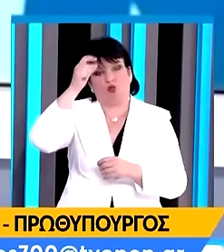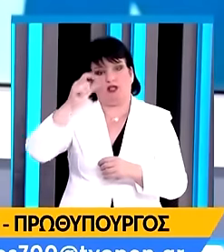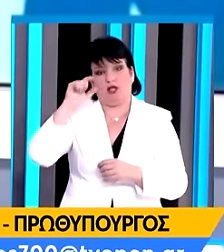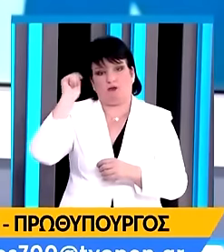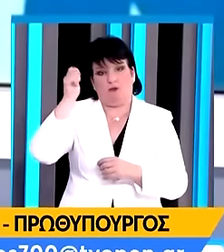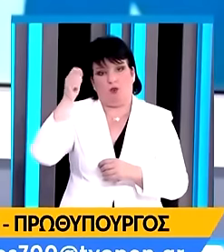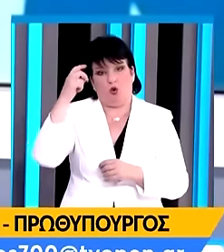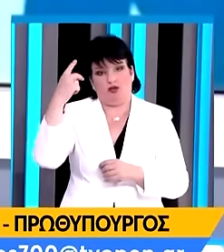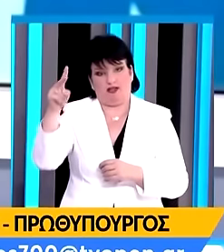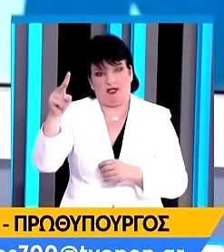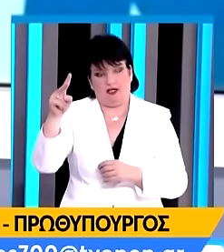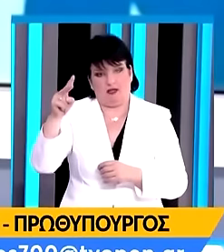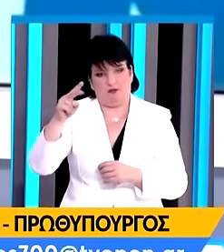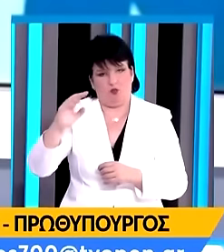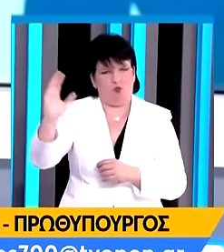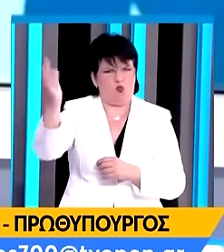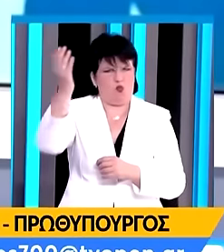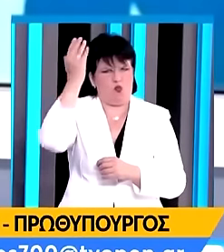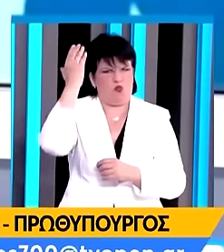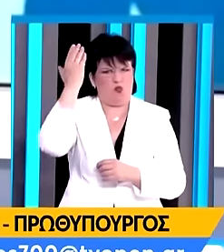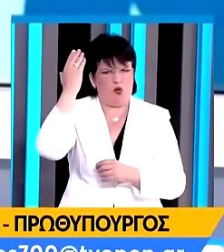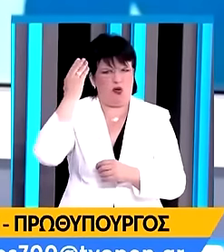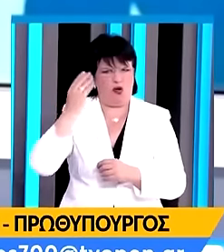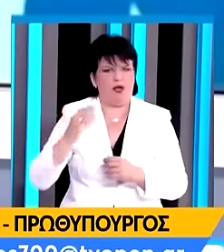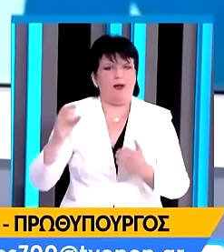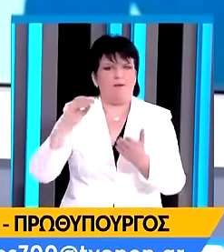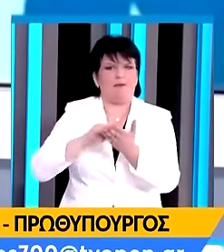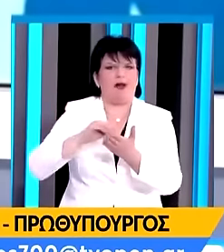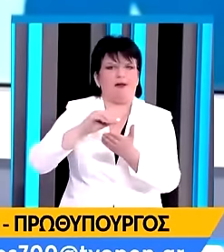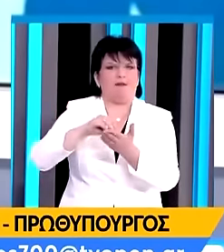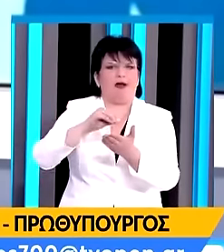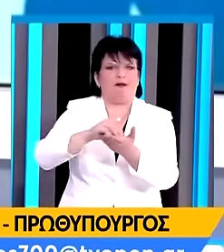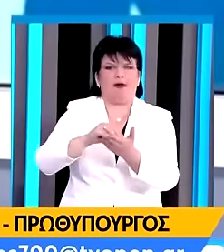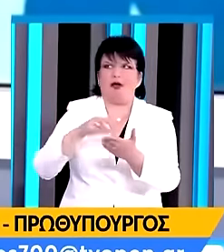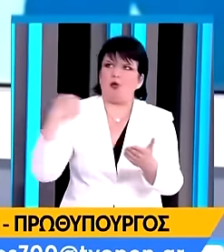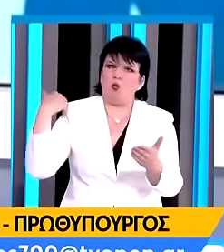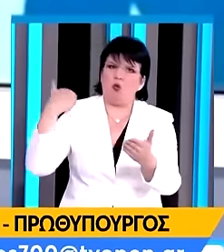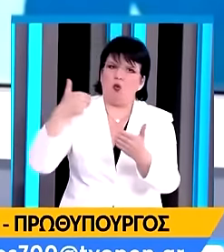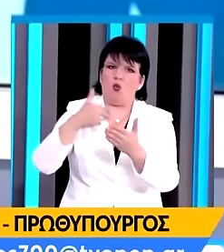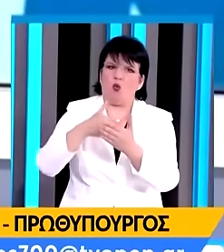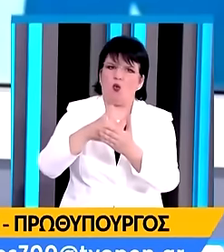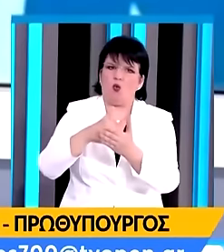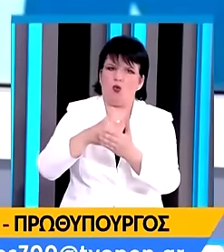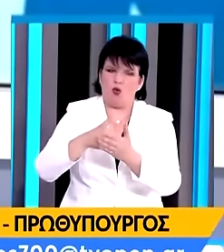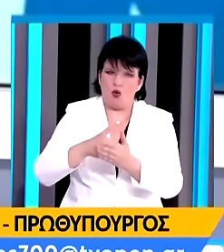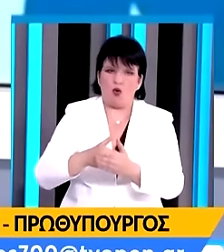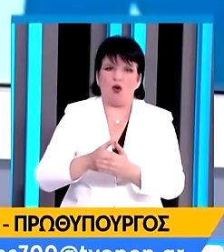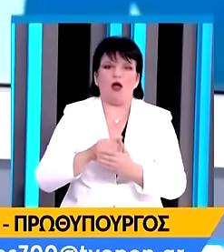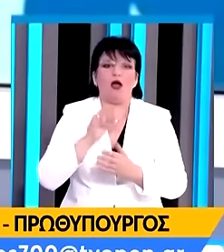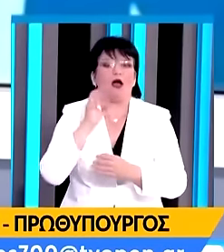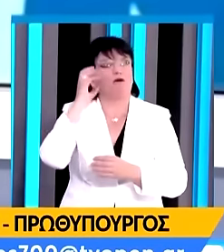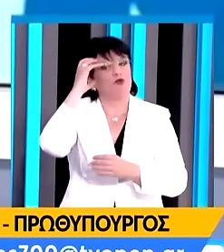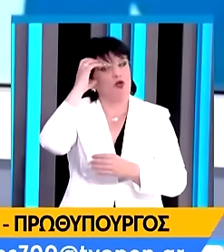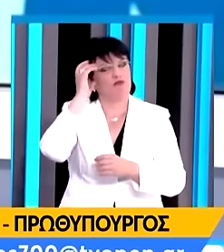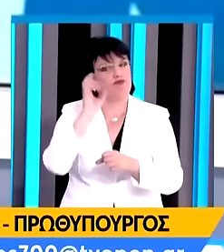οποία υιοθετήθηκε, δεν επαναλαμβάνεται με την ίδια ένταση. Και το συγκρατώ αυτό ως